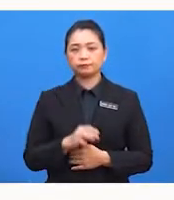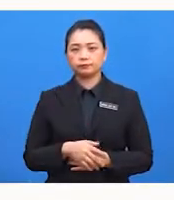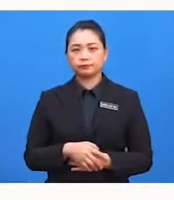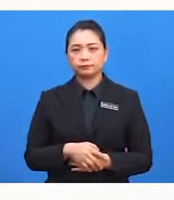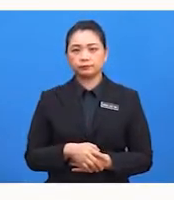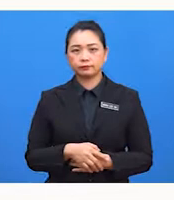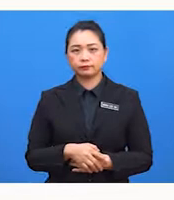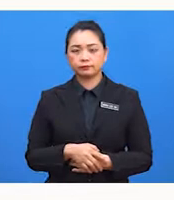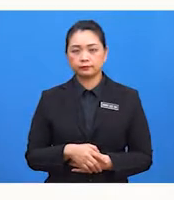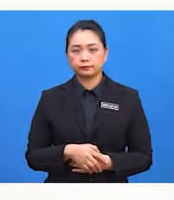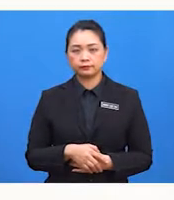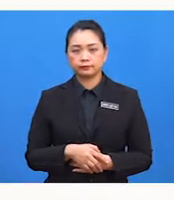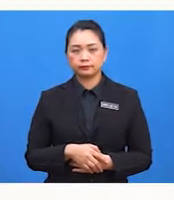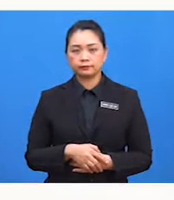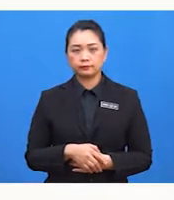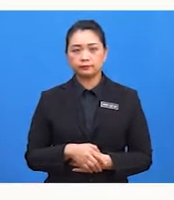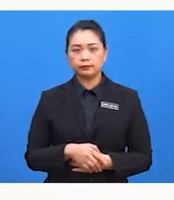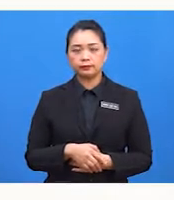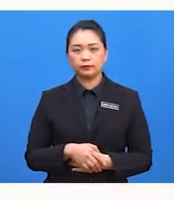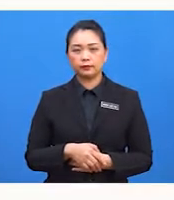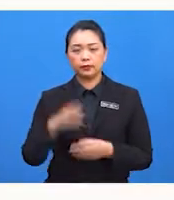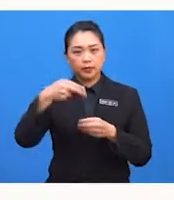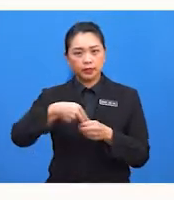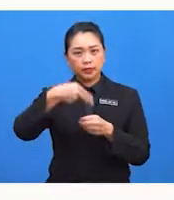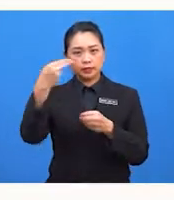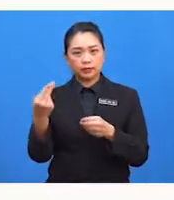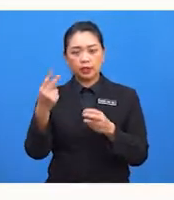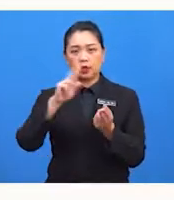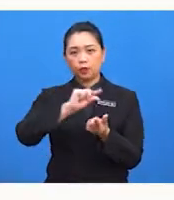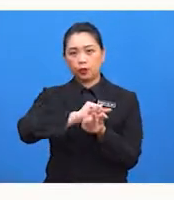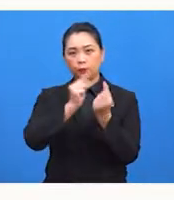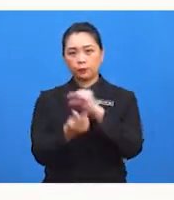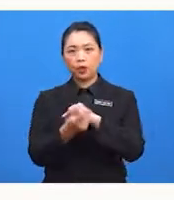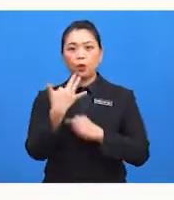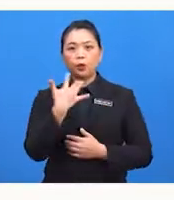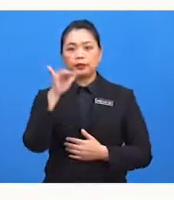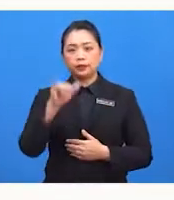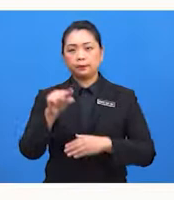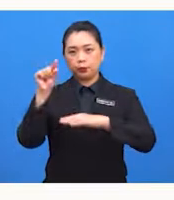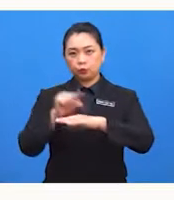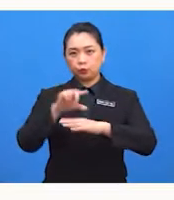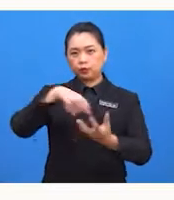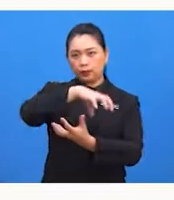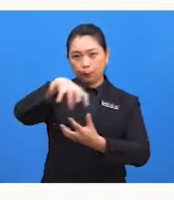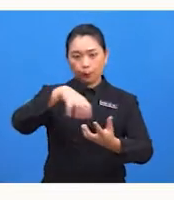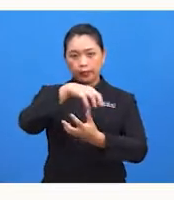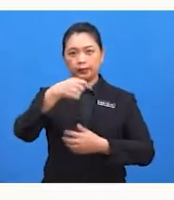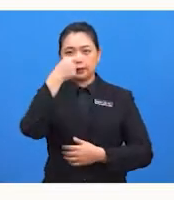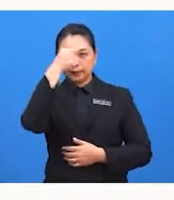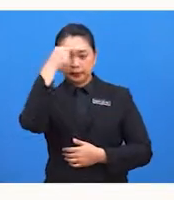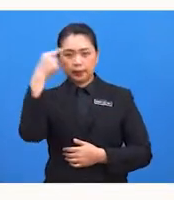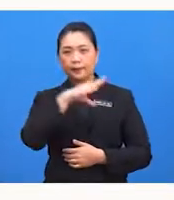Hasil gubahan warna yang menggunakan campuran hitam dan putih.